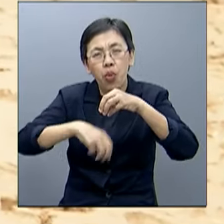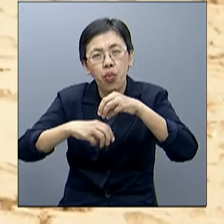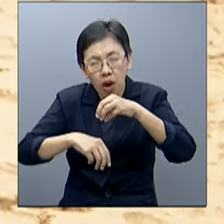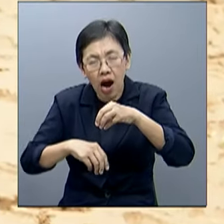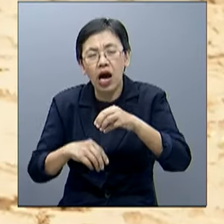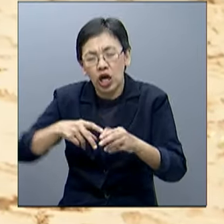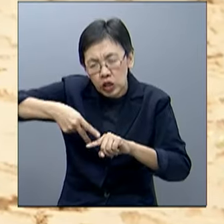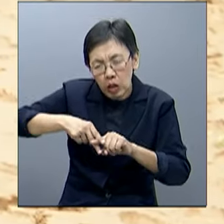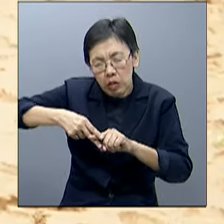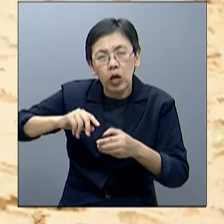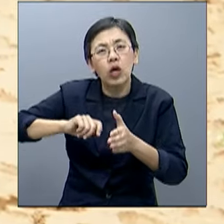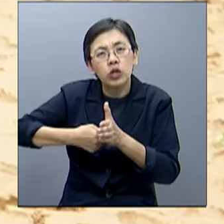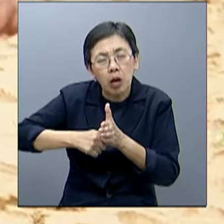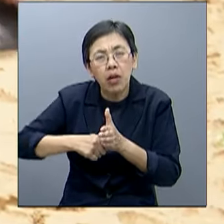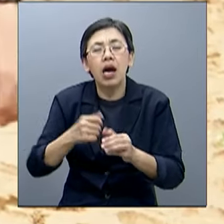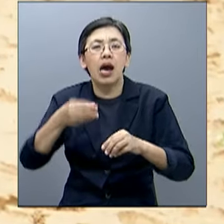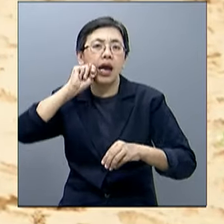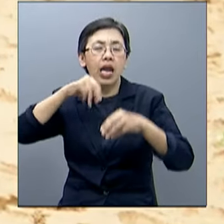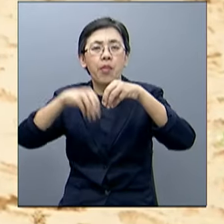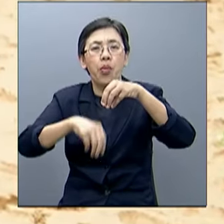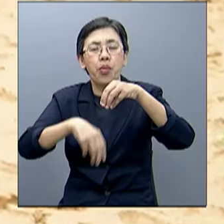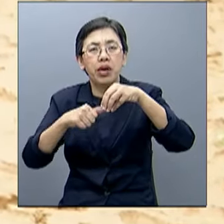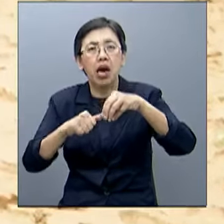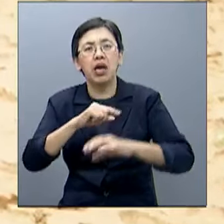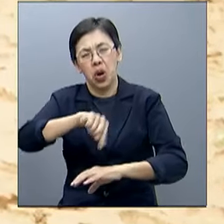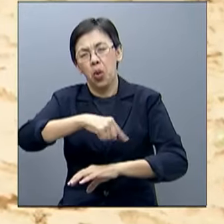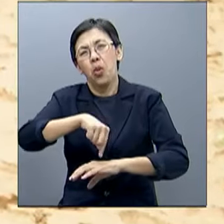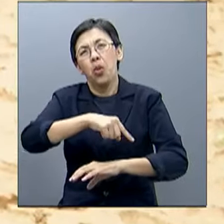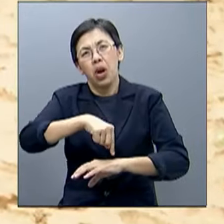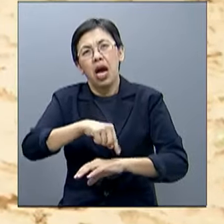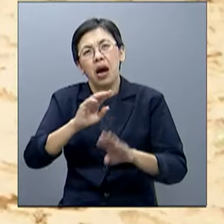เข้ามาใช้ได้ตามปกตินะครับซึ่งก็อาจจะต้องใช้ระยะเวลาอีกสักพักหนึ่งครับ